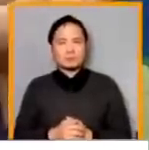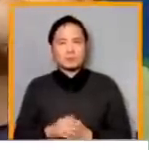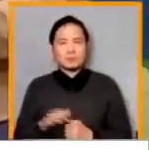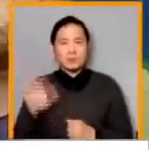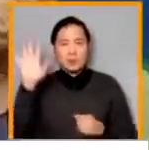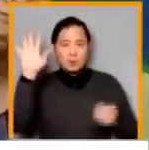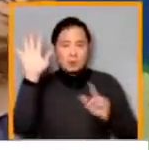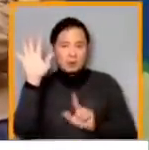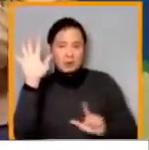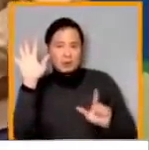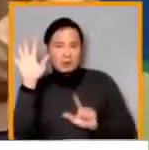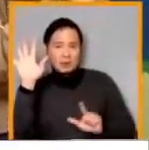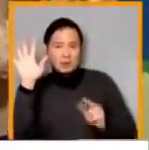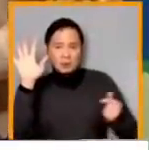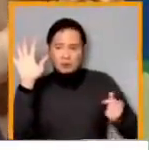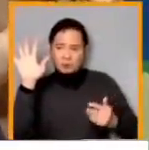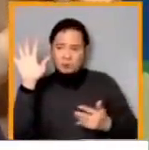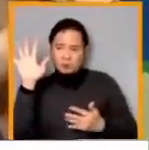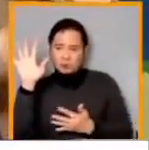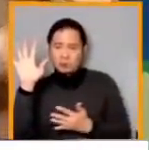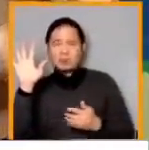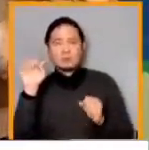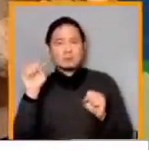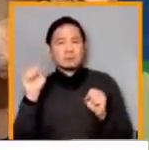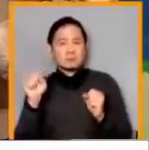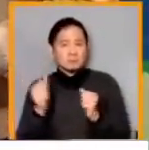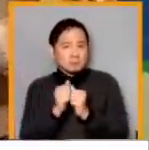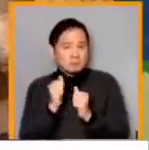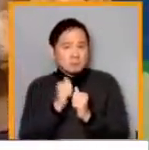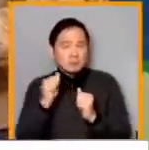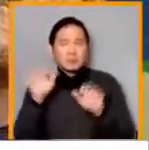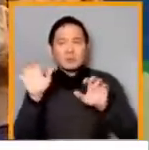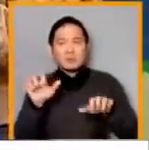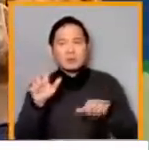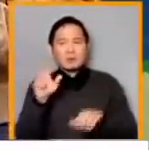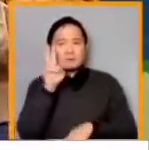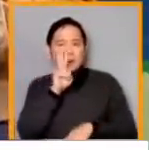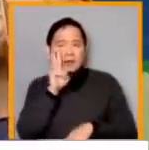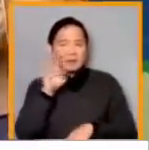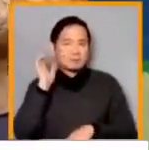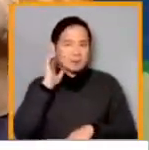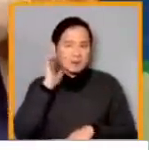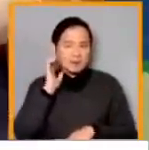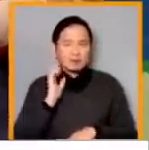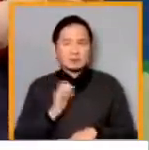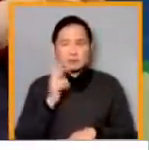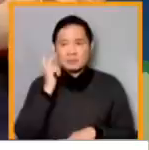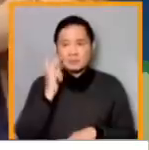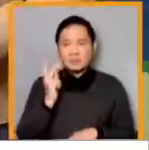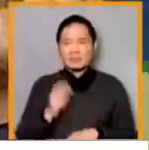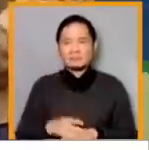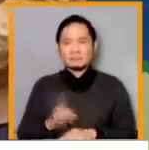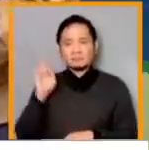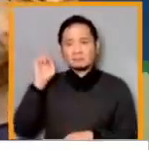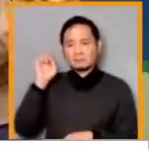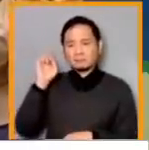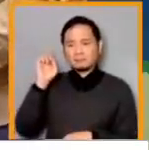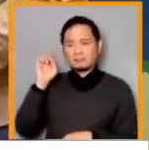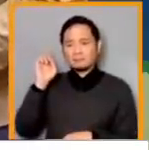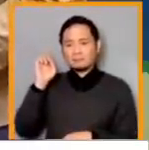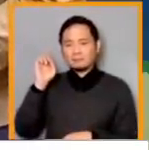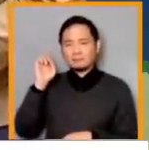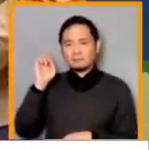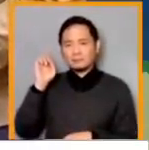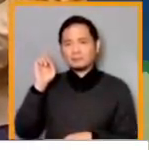pa lamang, maulan na sa buong Visayas at Mindanao. At muli mga kapuso, yung mga orange at pulang nakikita nyo, yan po yung mga malalakas na